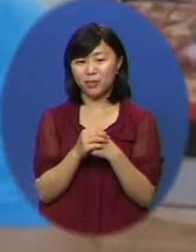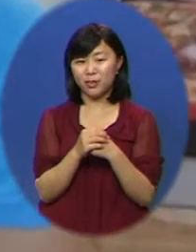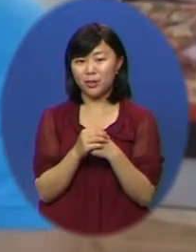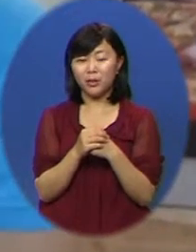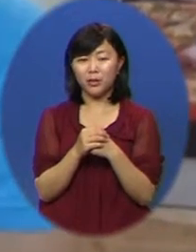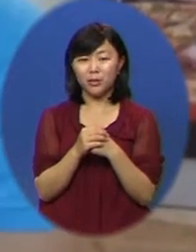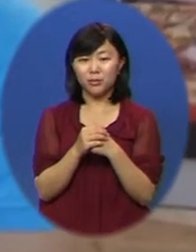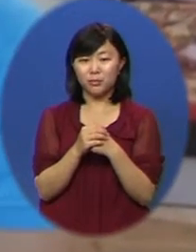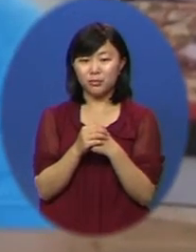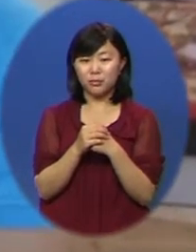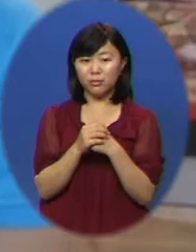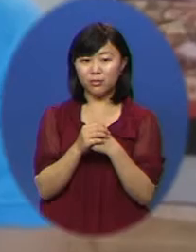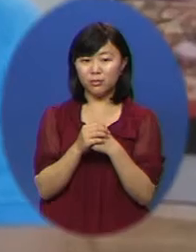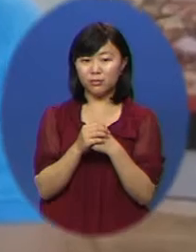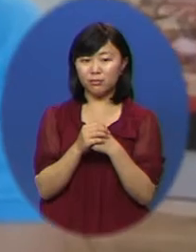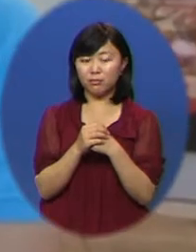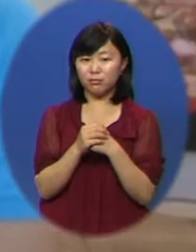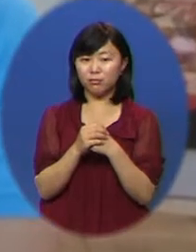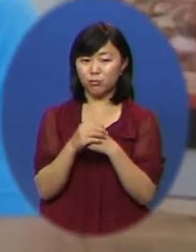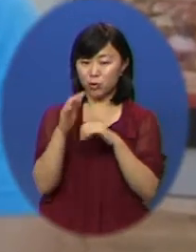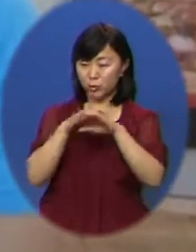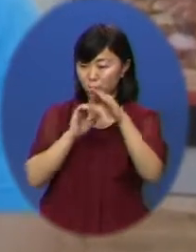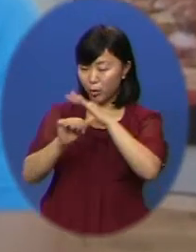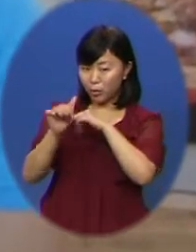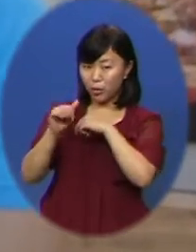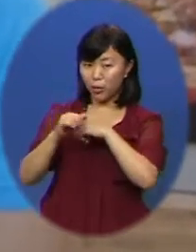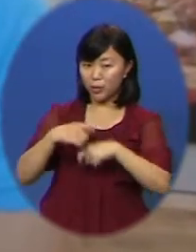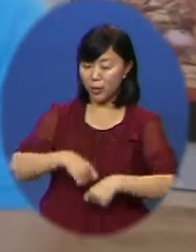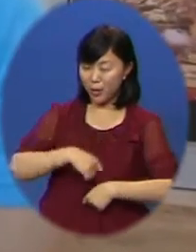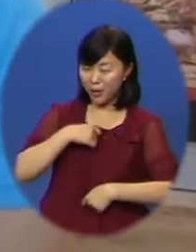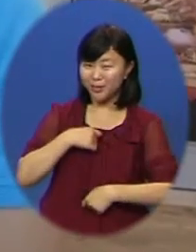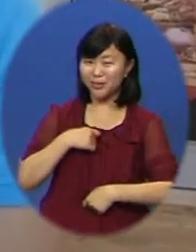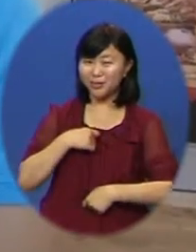해보시니까 어떠세요? 선수들도 좋다고.